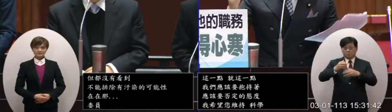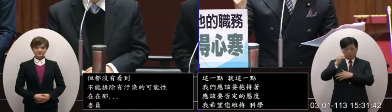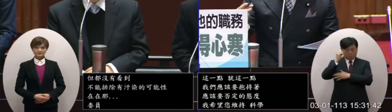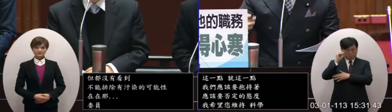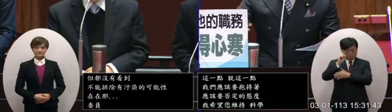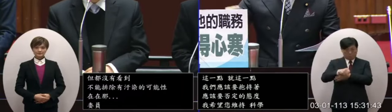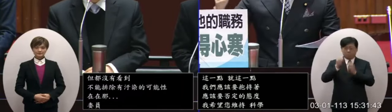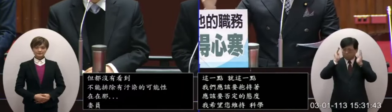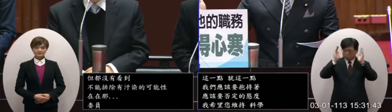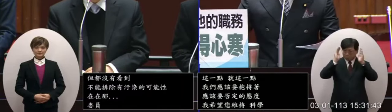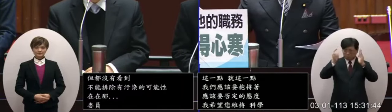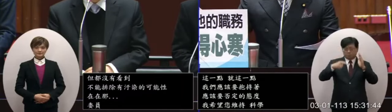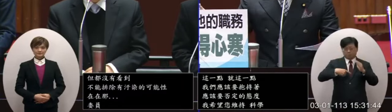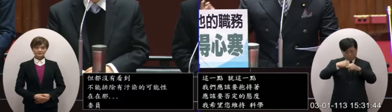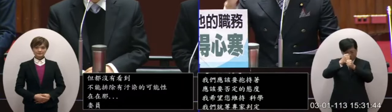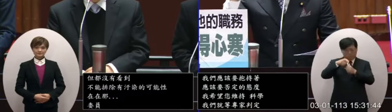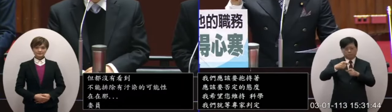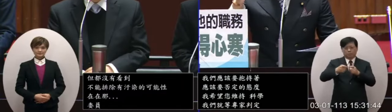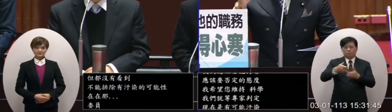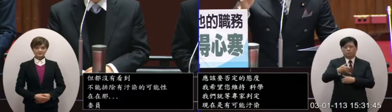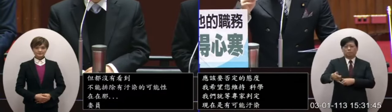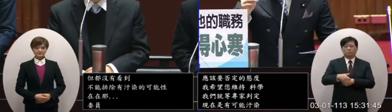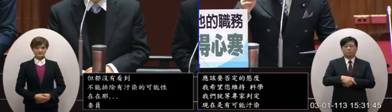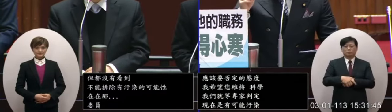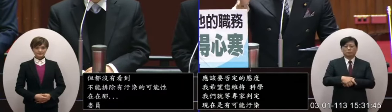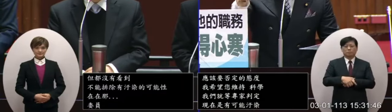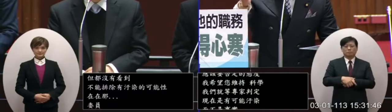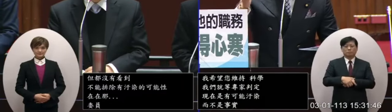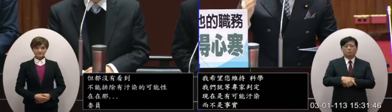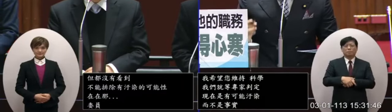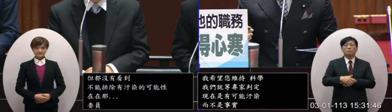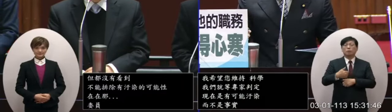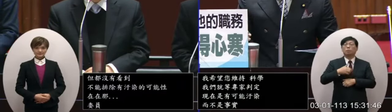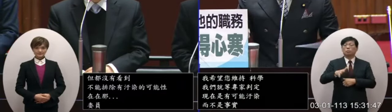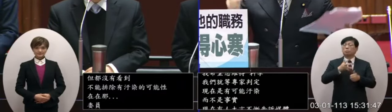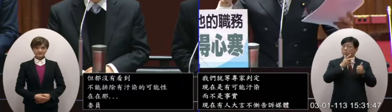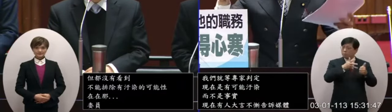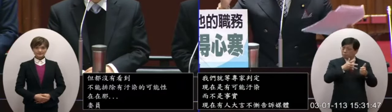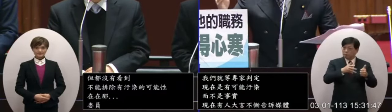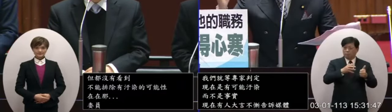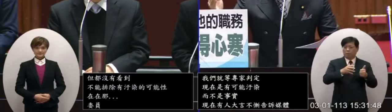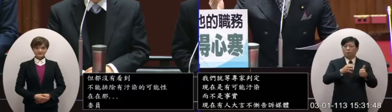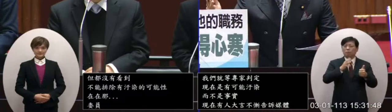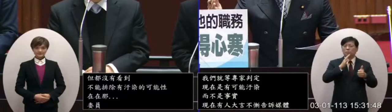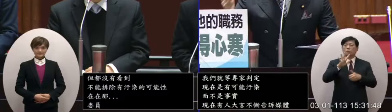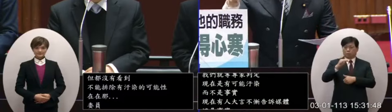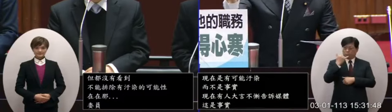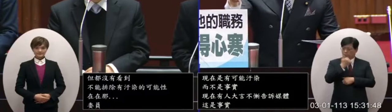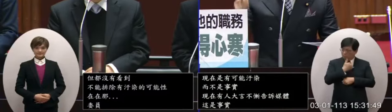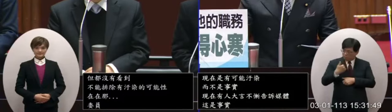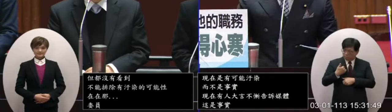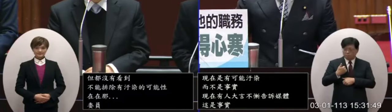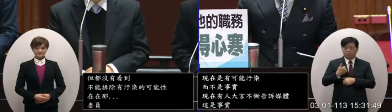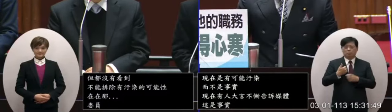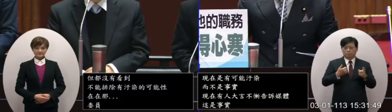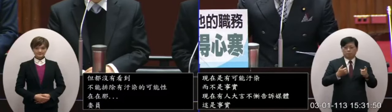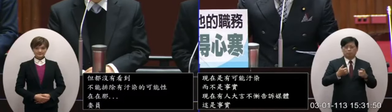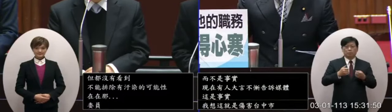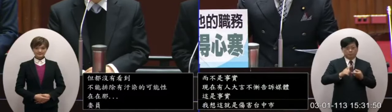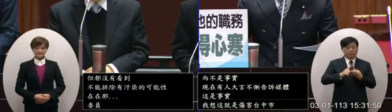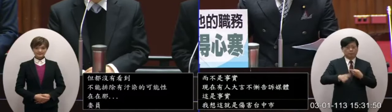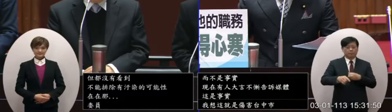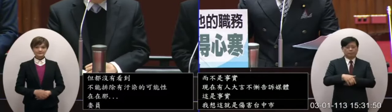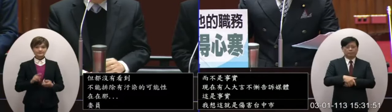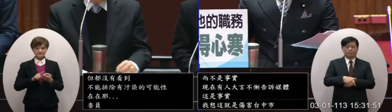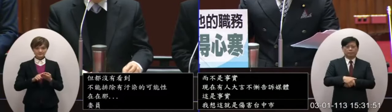去检验的这些公务人员。所以我们今天我跟您询问的是有可能，不排除，对吧？